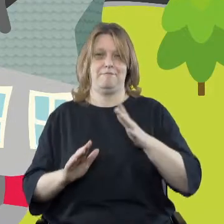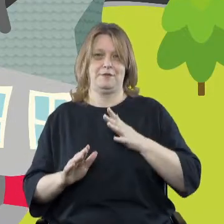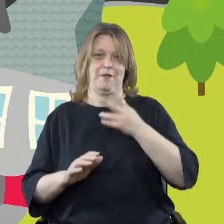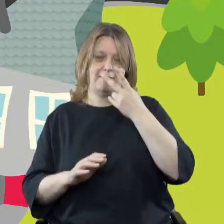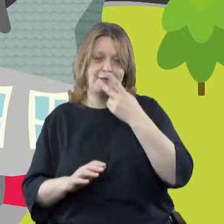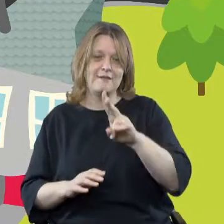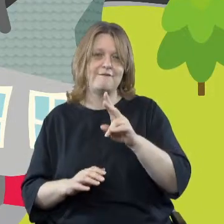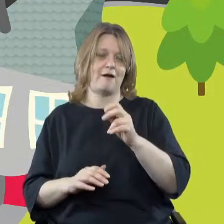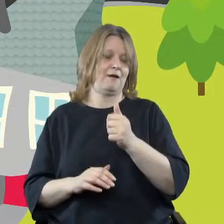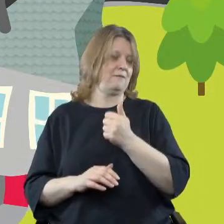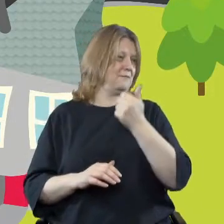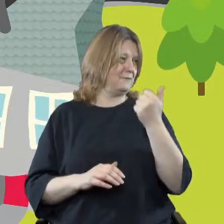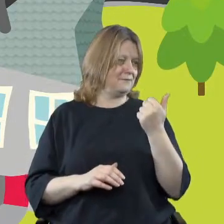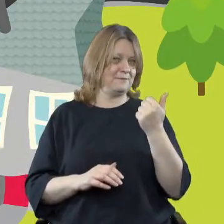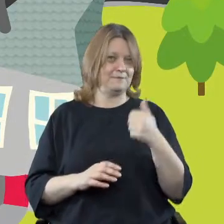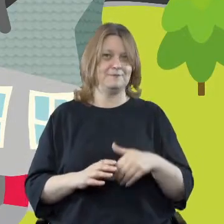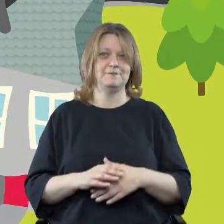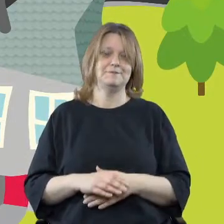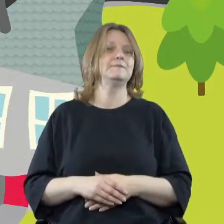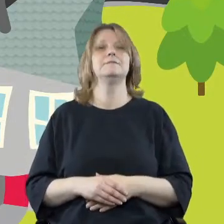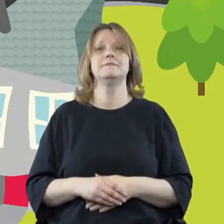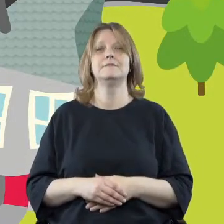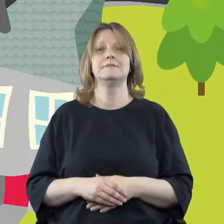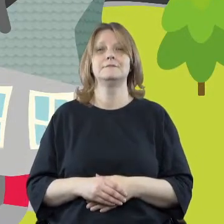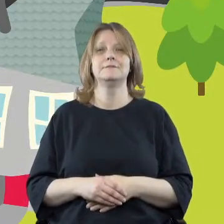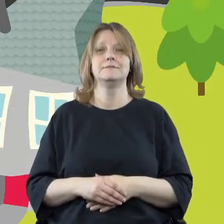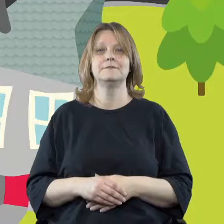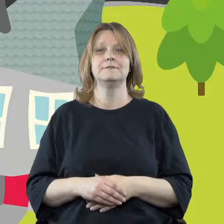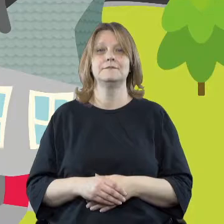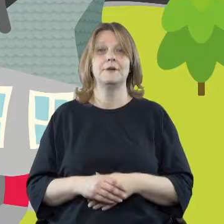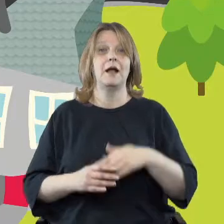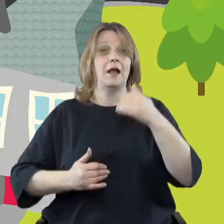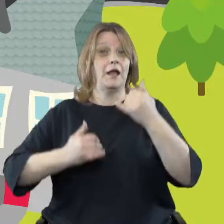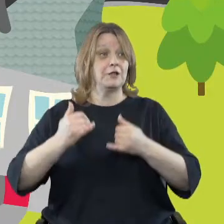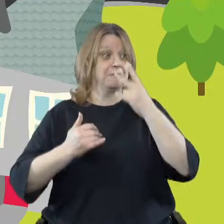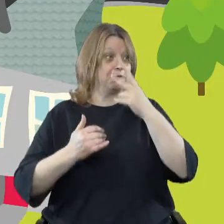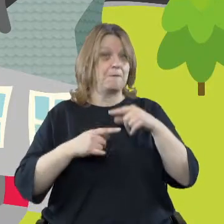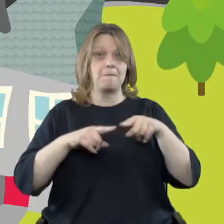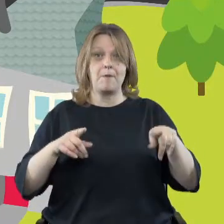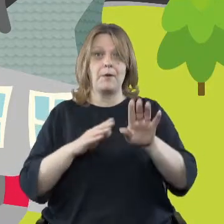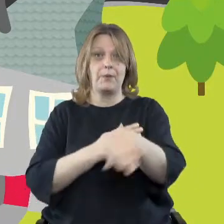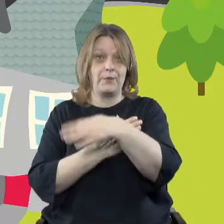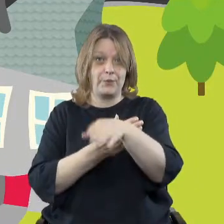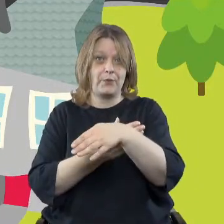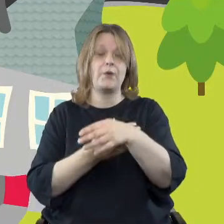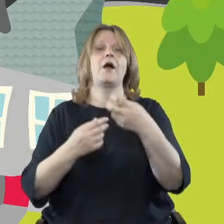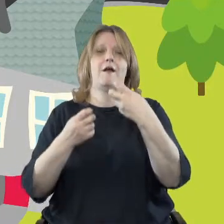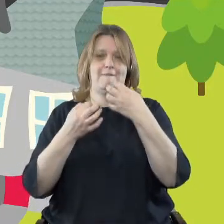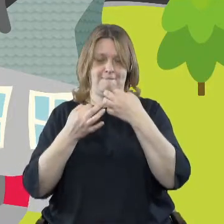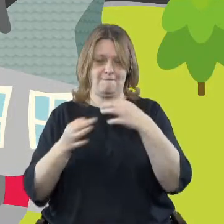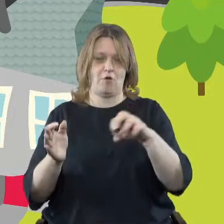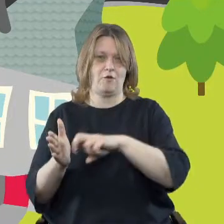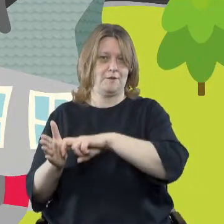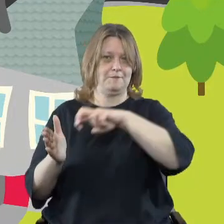bezpieczeństwa jeszcze raz dobrze spojrzeć w lewo, i przechodzimy wtedy na drugą stronę ulicy. Czy